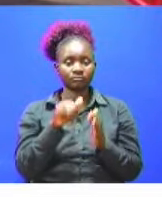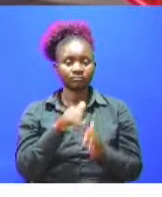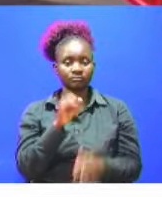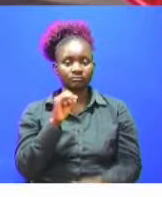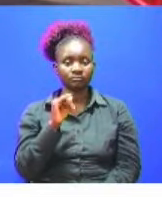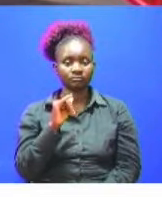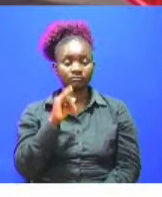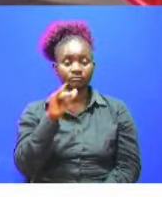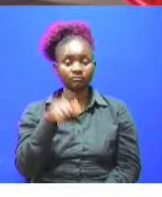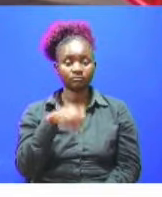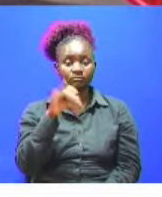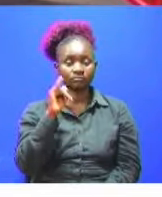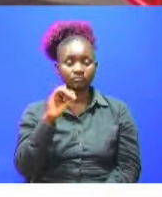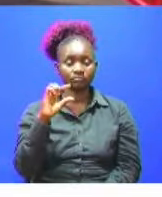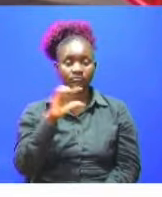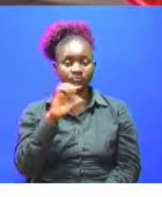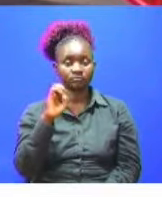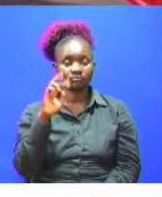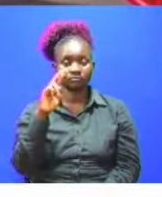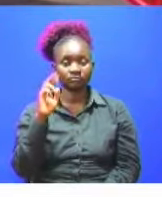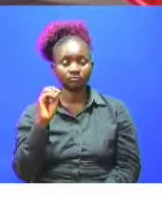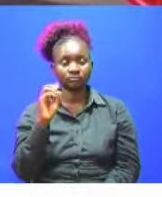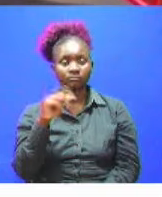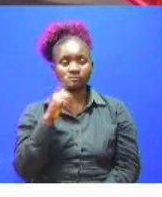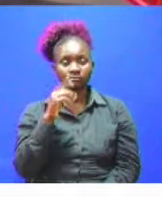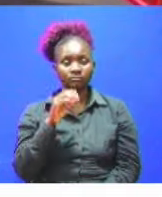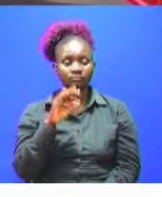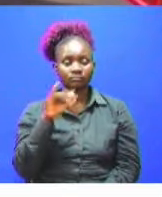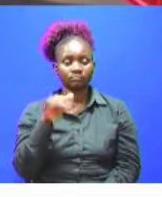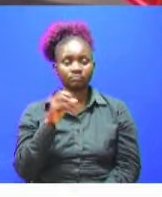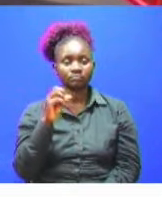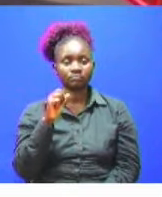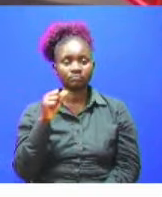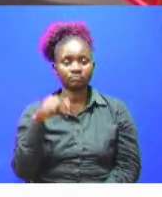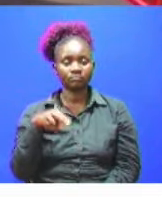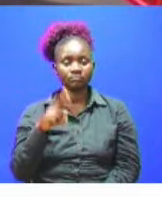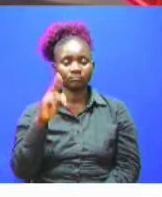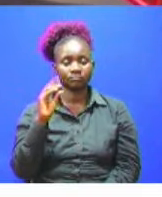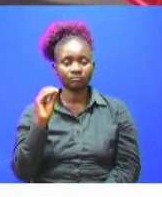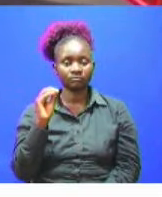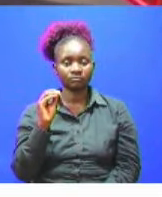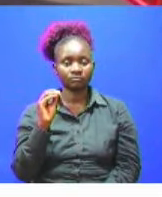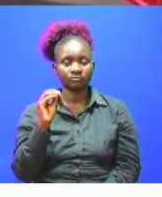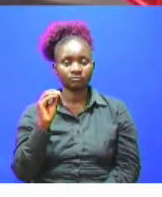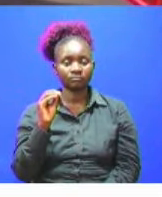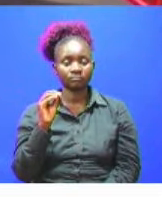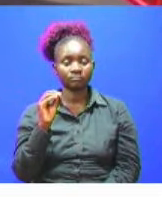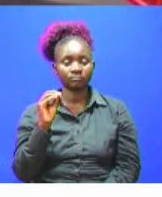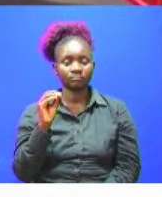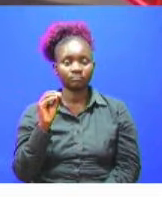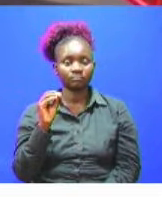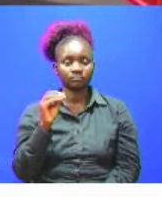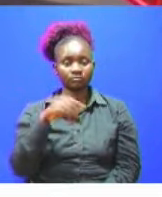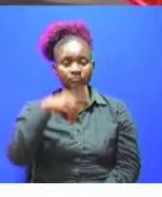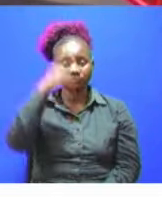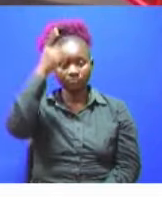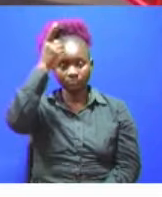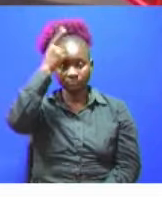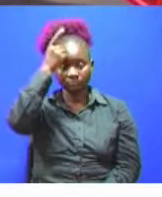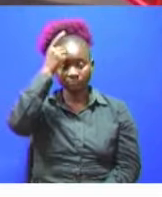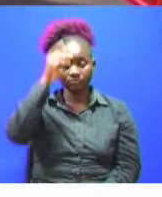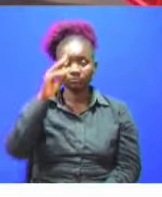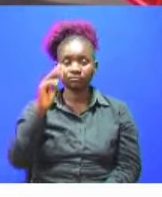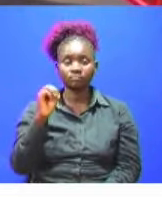bwechinda siritukolya lero niko ekyombe ekyo ya Joshua Nyarich Foundation Kenyara kopego ikirana ase kenyoro kia mesari kegotoka